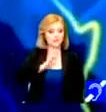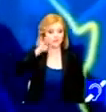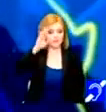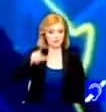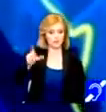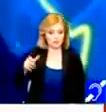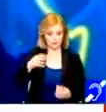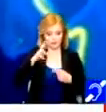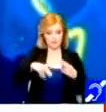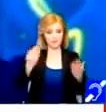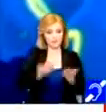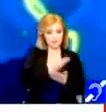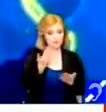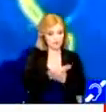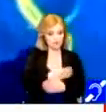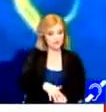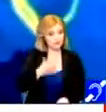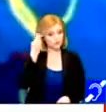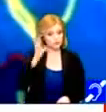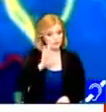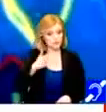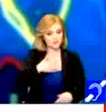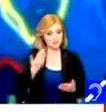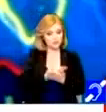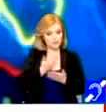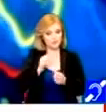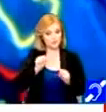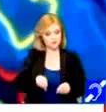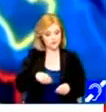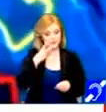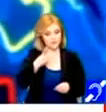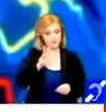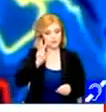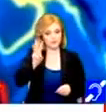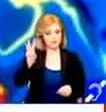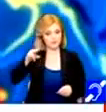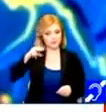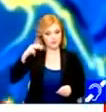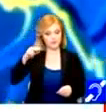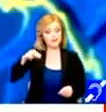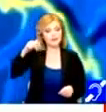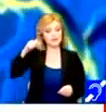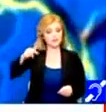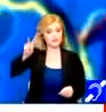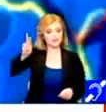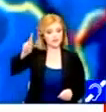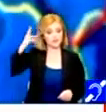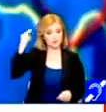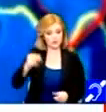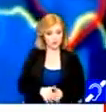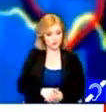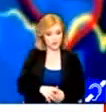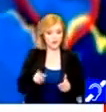Doamnelor, domnilor, telejurnalul a ajuns aici la final. Nu uitați că știrile noastre le găsiți pe site-ul tvremoldova.md sau pe pagina noastră de Facebook,